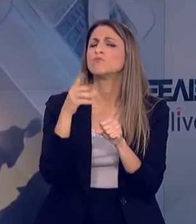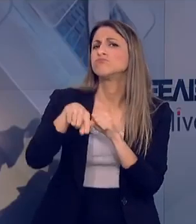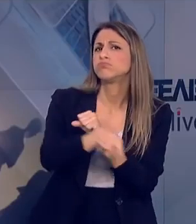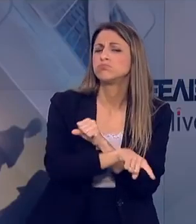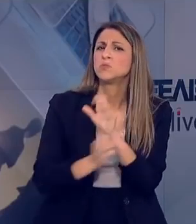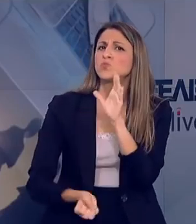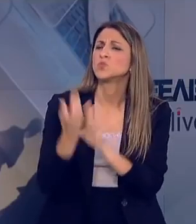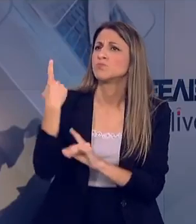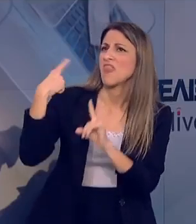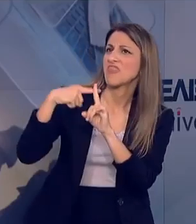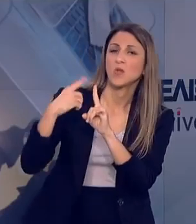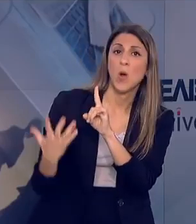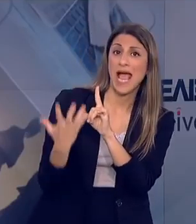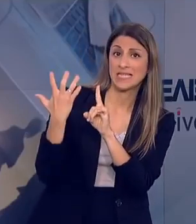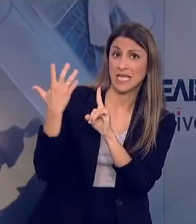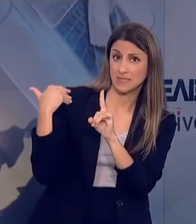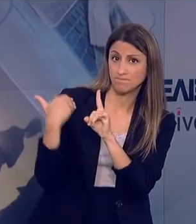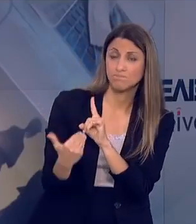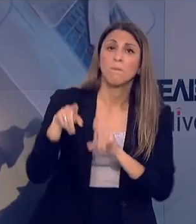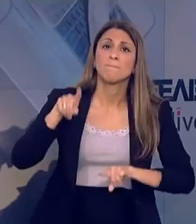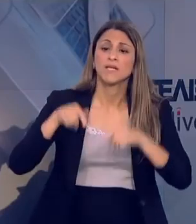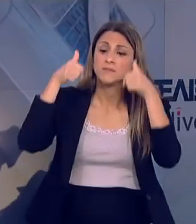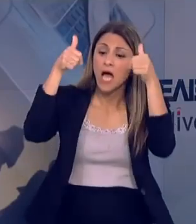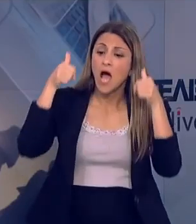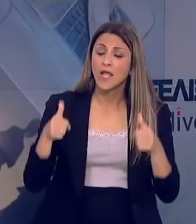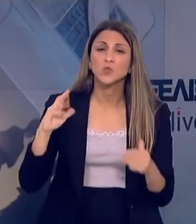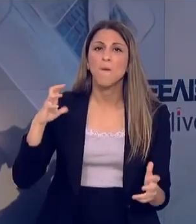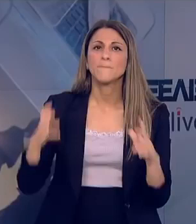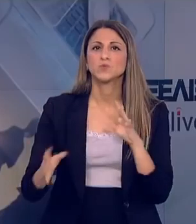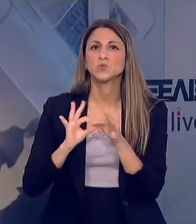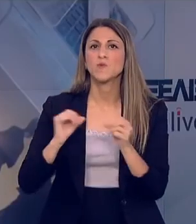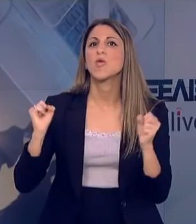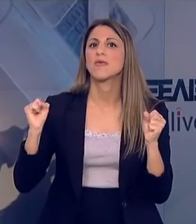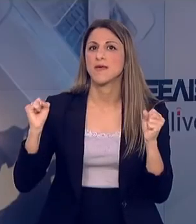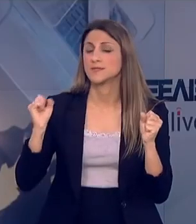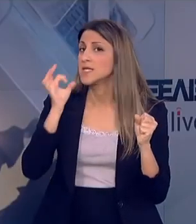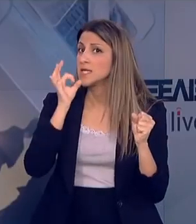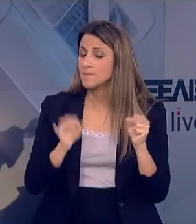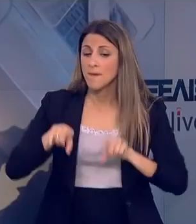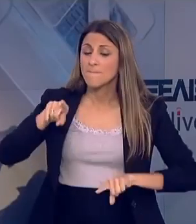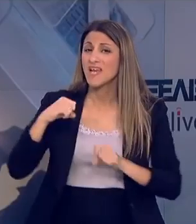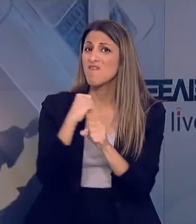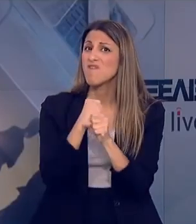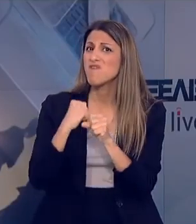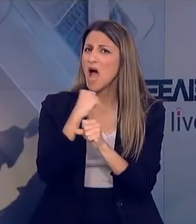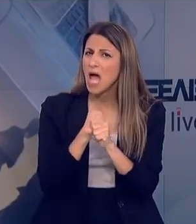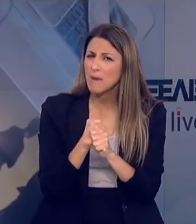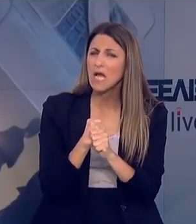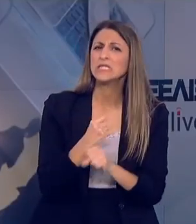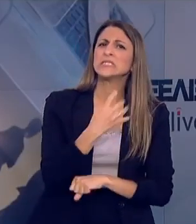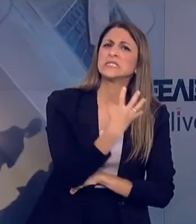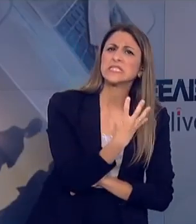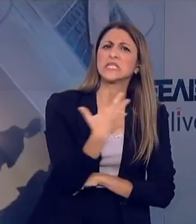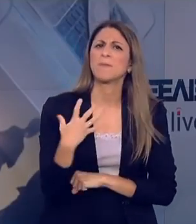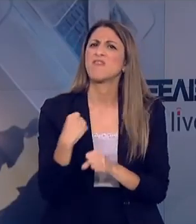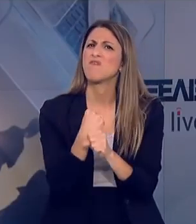νέα τις τελευταίες ημέρες. Υπάρχουν και κάποιες ανακοινώσεις από τον Παγκόσμιο Οργανισμό Υγείας πως κάποιες θεραπείες, περίπου 4 με 5,